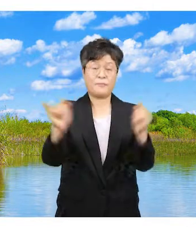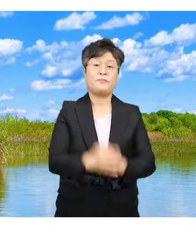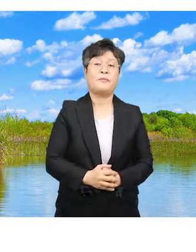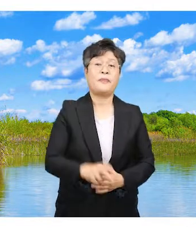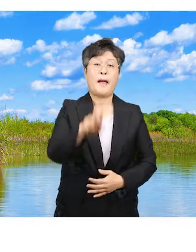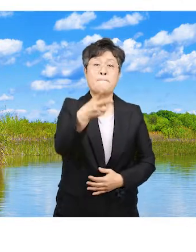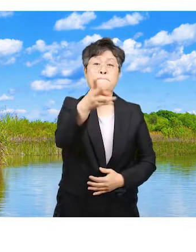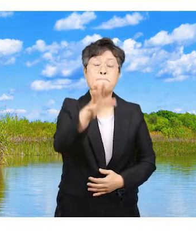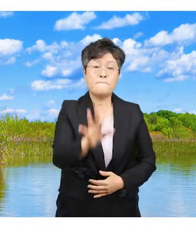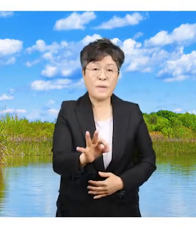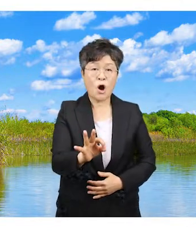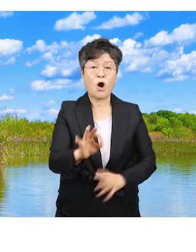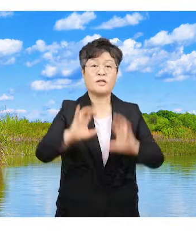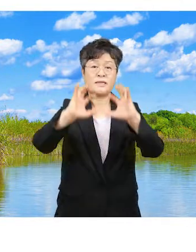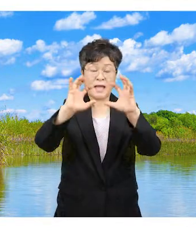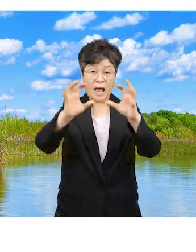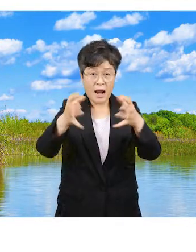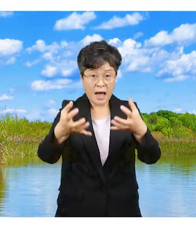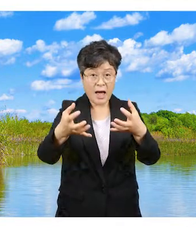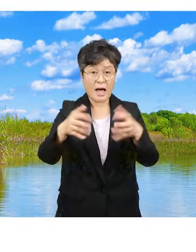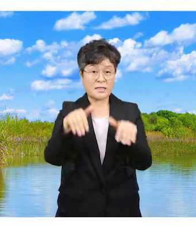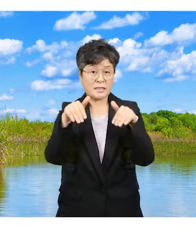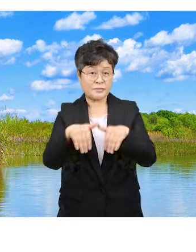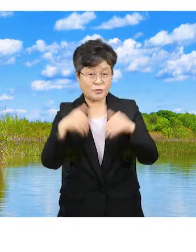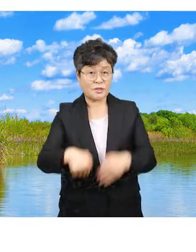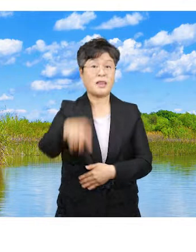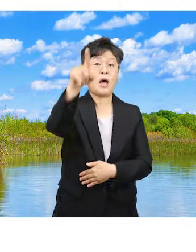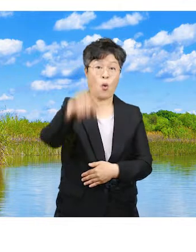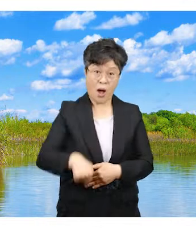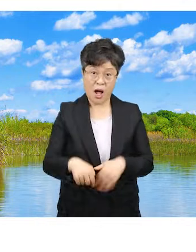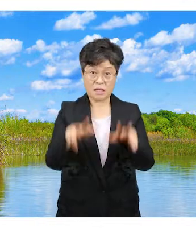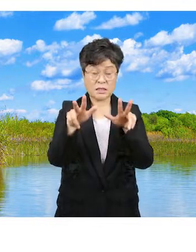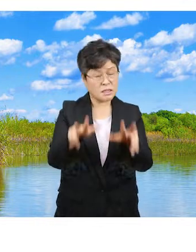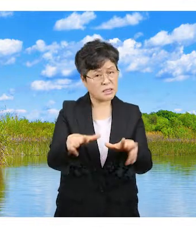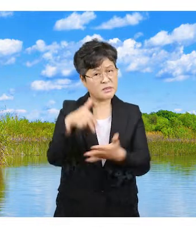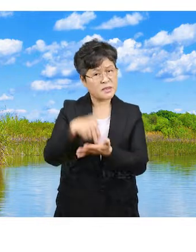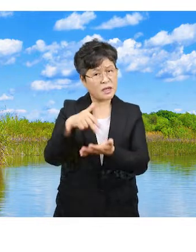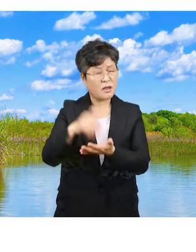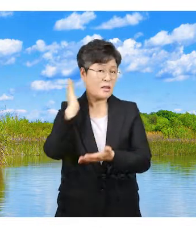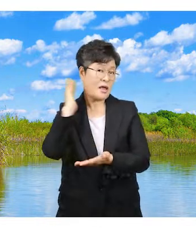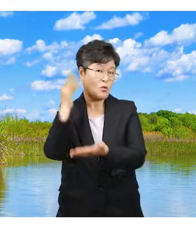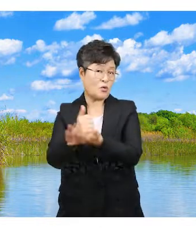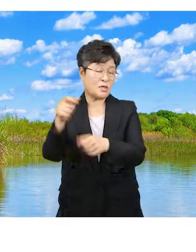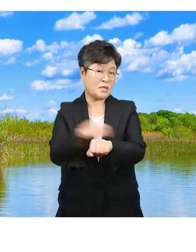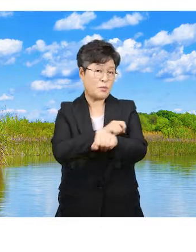명나라의 사신의 정사로 다녀왔던 분입니다. 요즘으로 치면 대통령 특사 자격으로 외국에